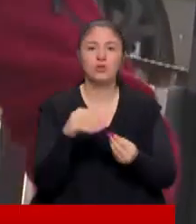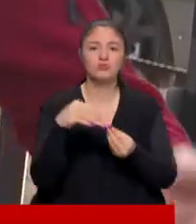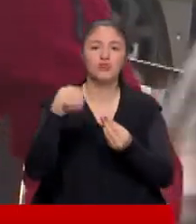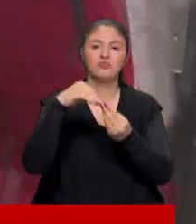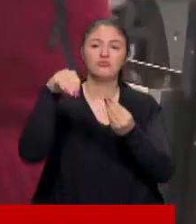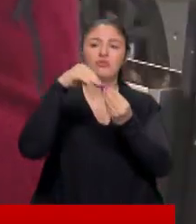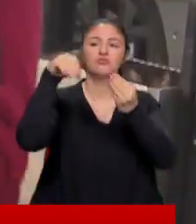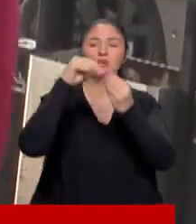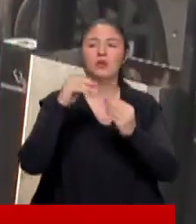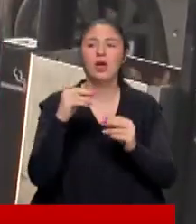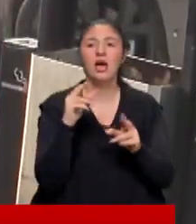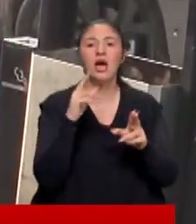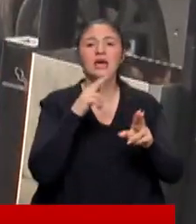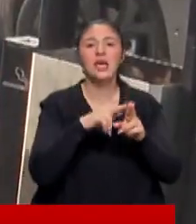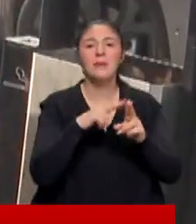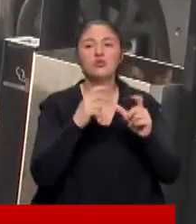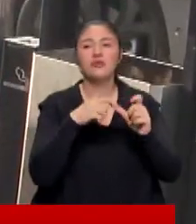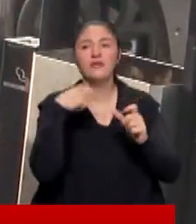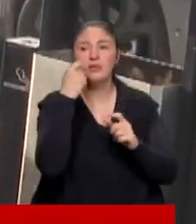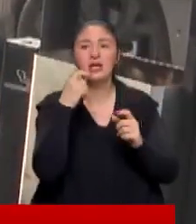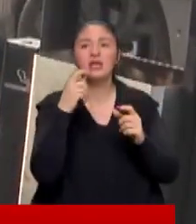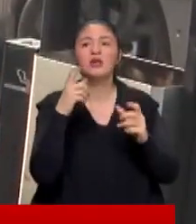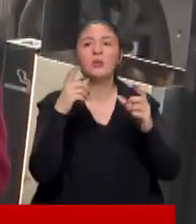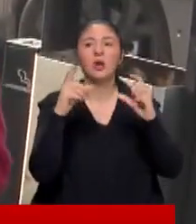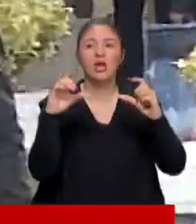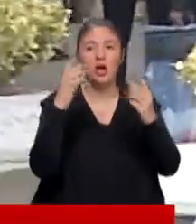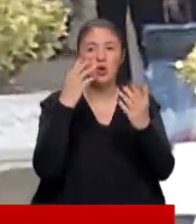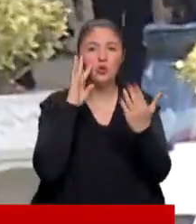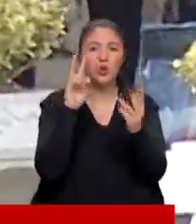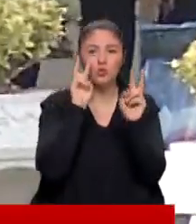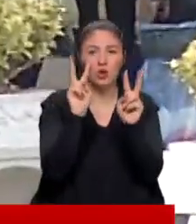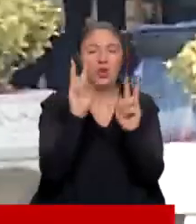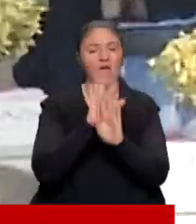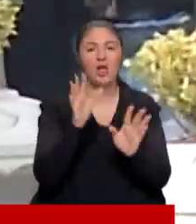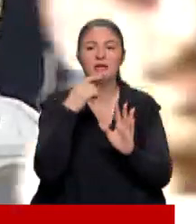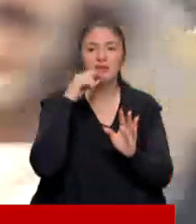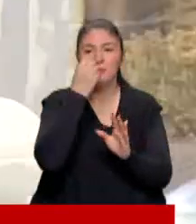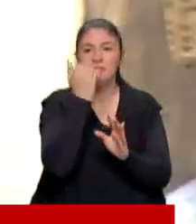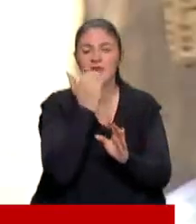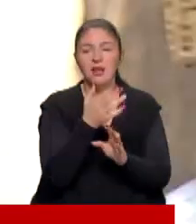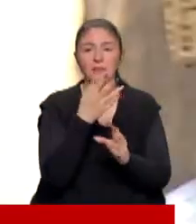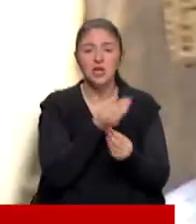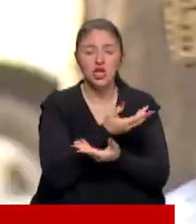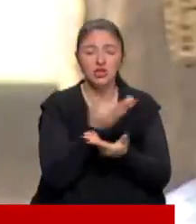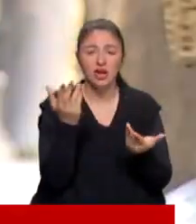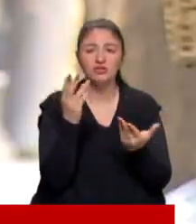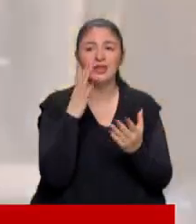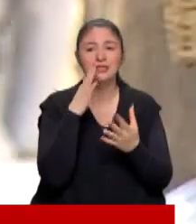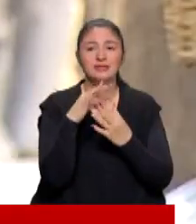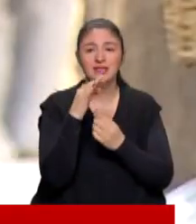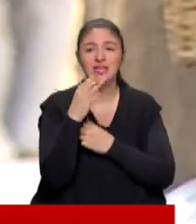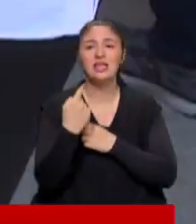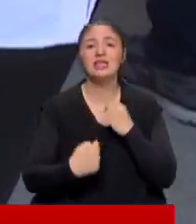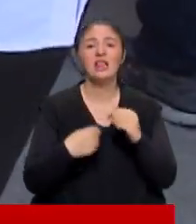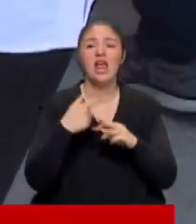zam, her şeye zam. Çemen Sunan filmlerini yaşıyoruz artık. Zeytin, peynir, kavanozak olarak hale geldik. İşçi, memur, emekli, milyonlar TÜİK rakamının değil